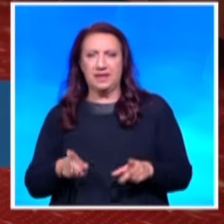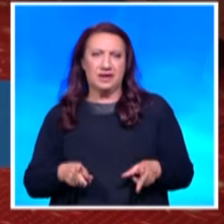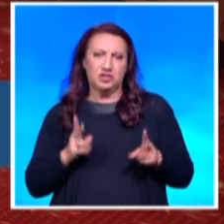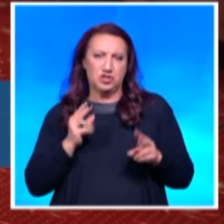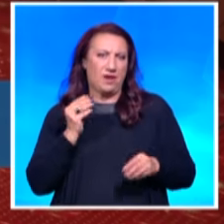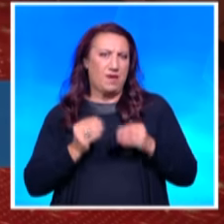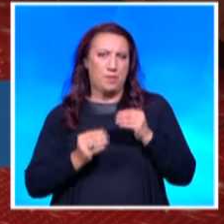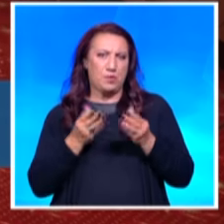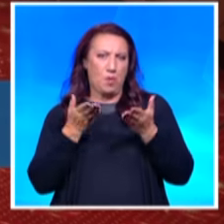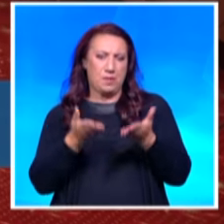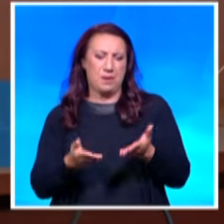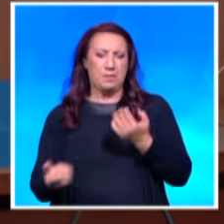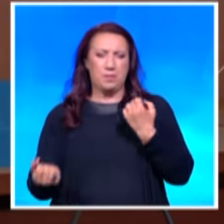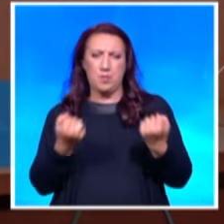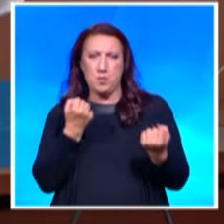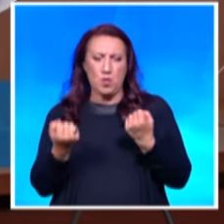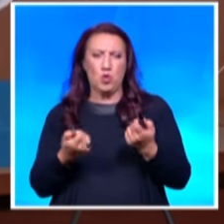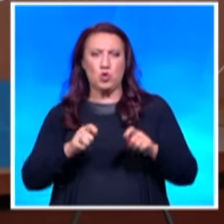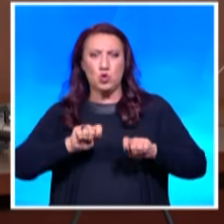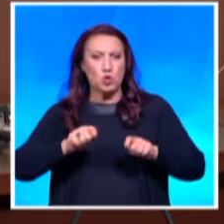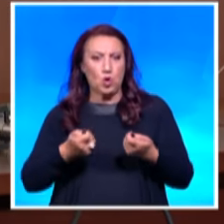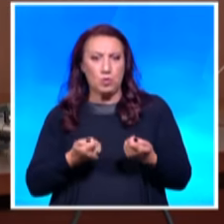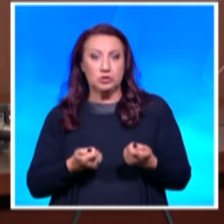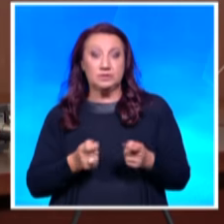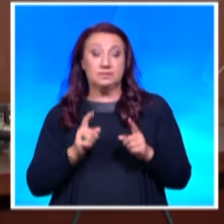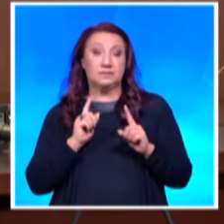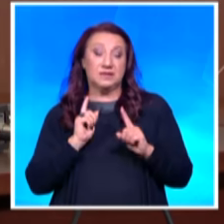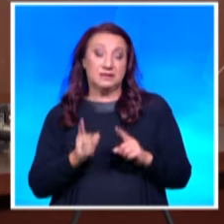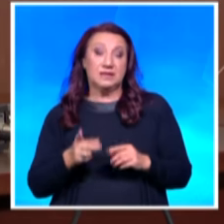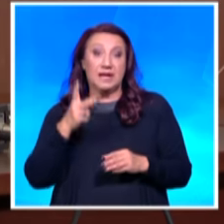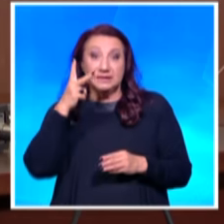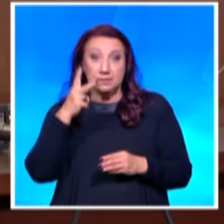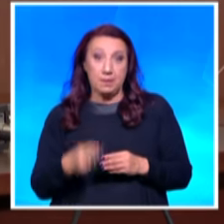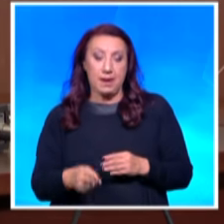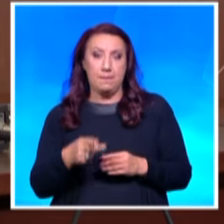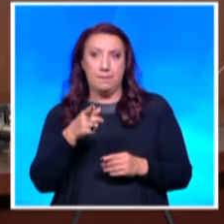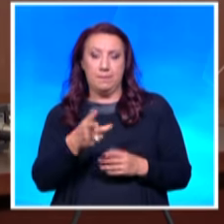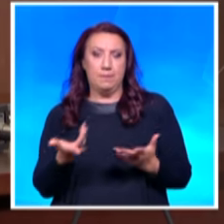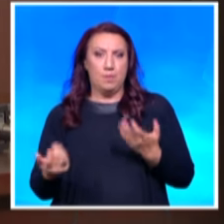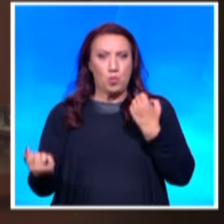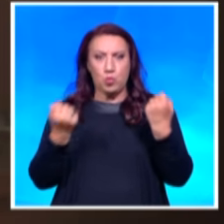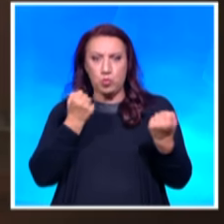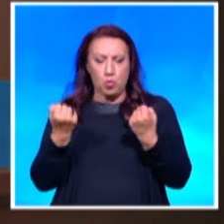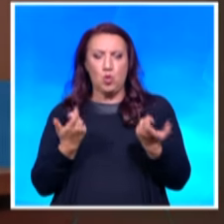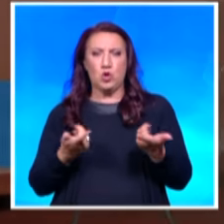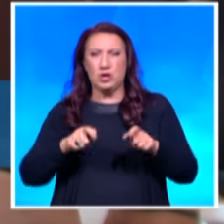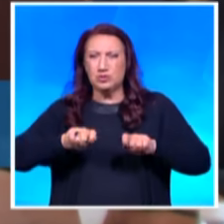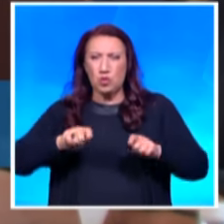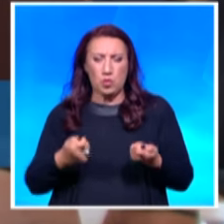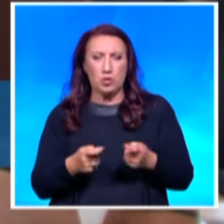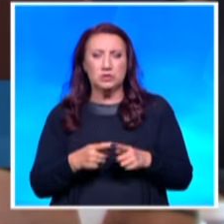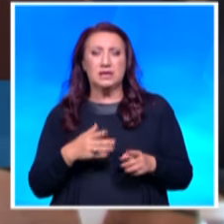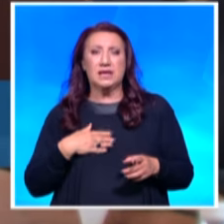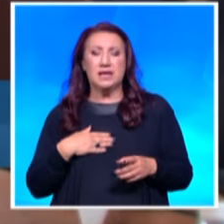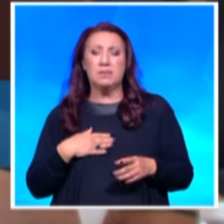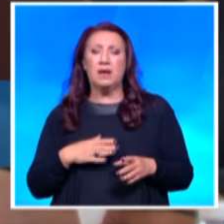признаха законотворците. За да се преустанови това насилие, са нужни комплекс от мерки. Щяхме